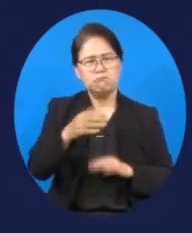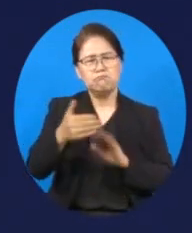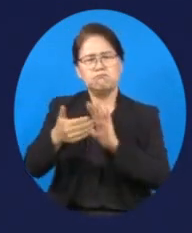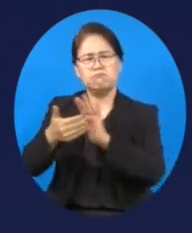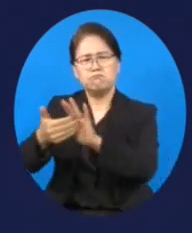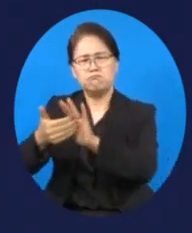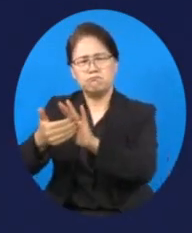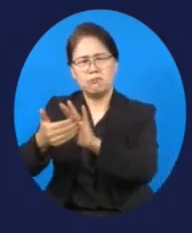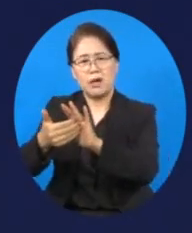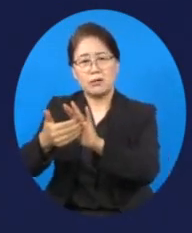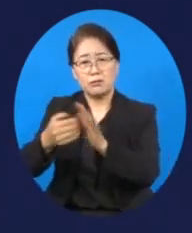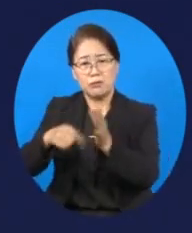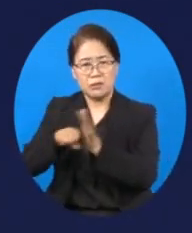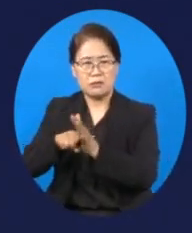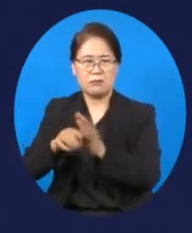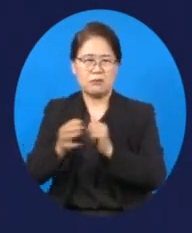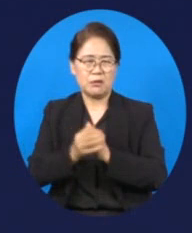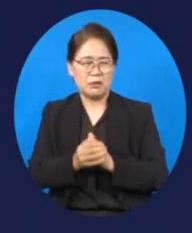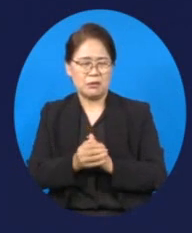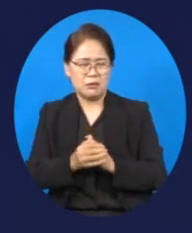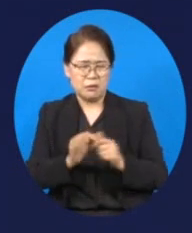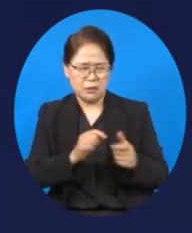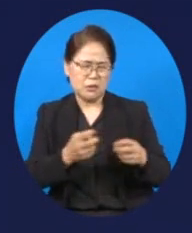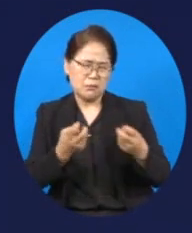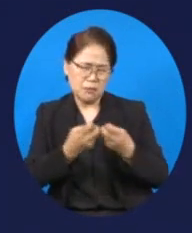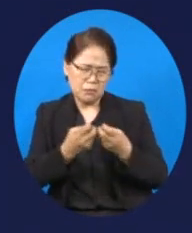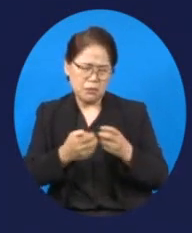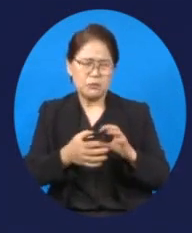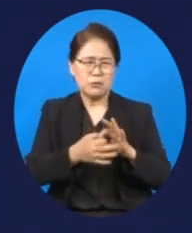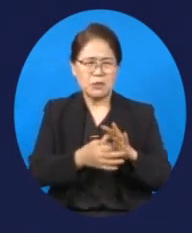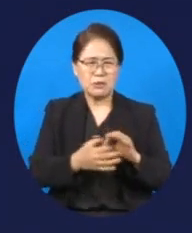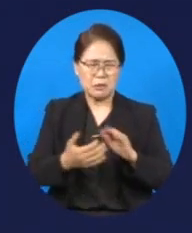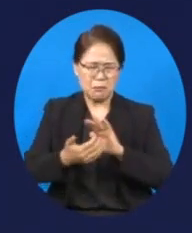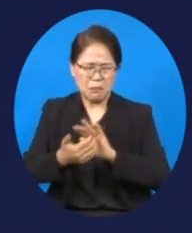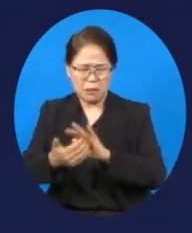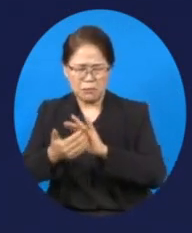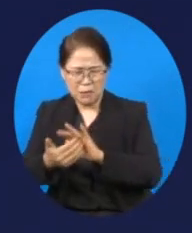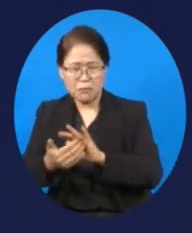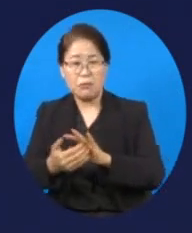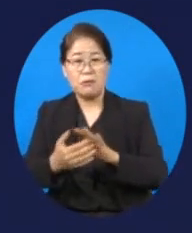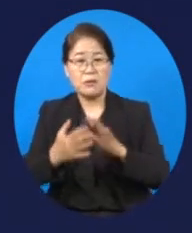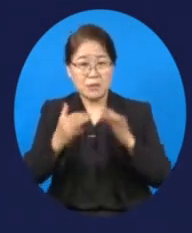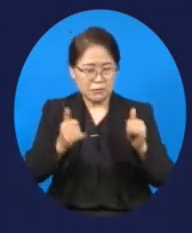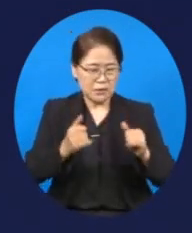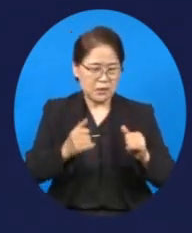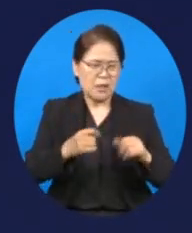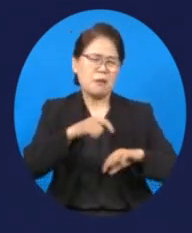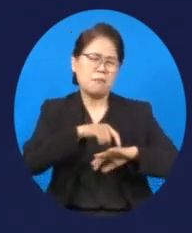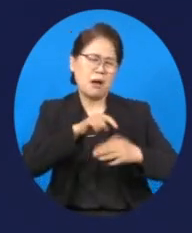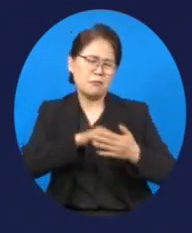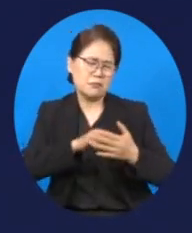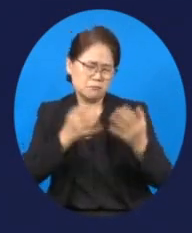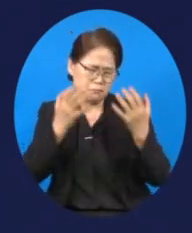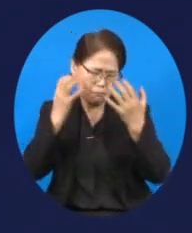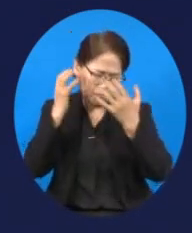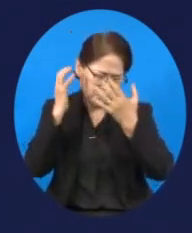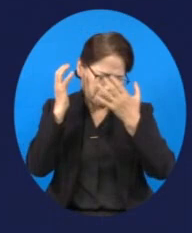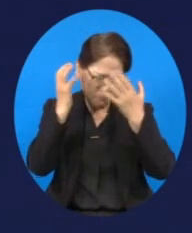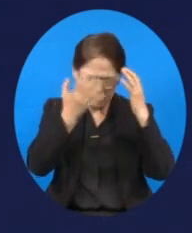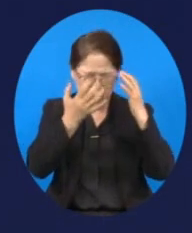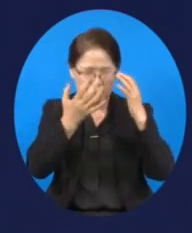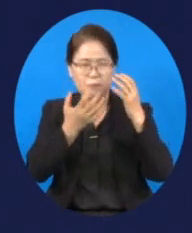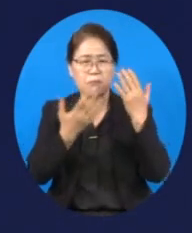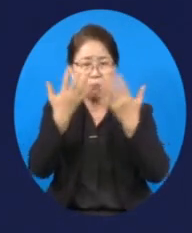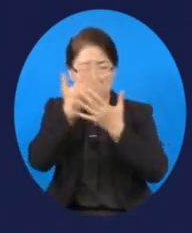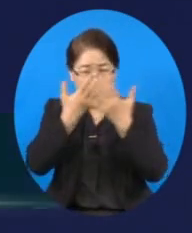수단과 방법을 가리지 않고 사람들의 마음을 혼미케 하려고 합니다 그래서